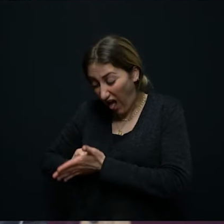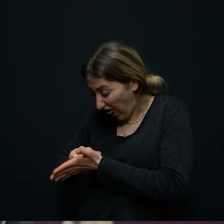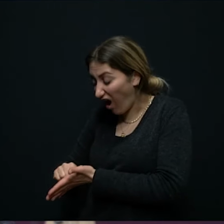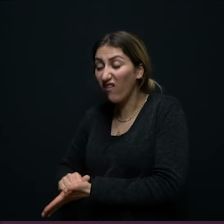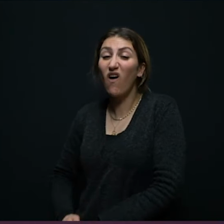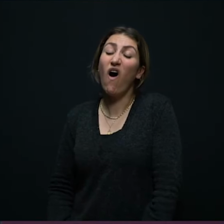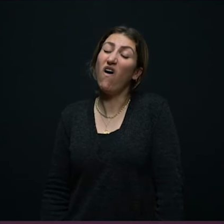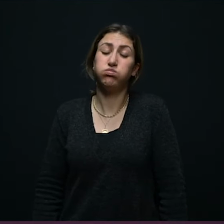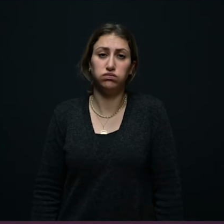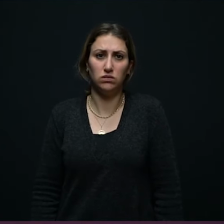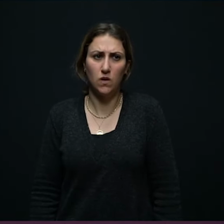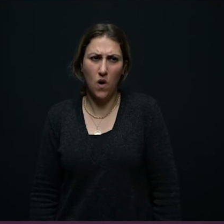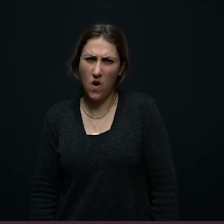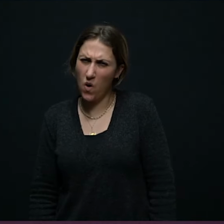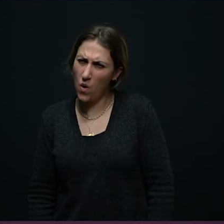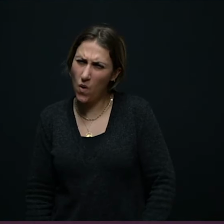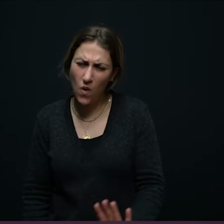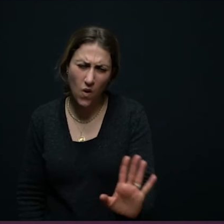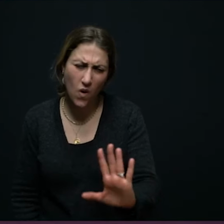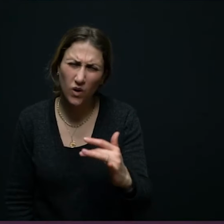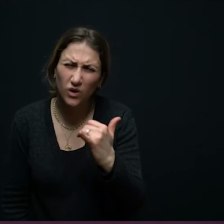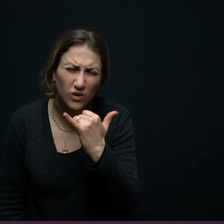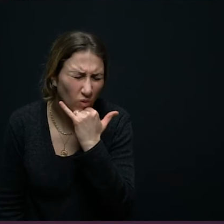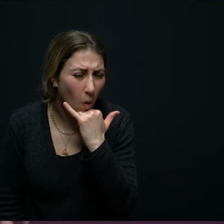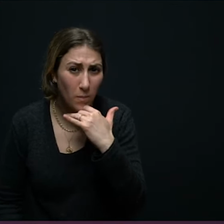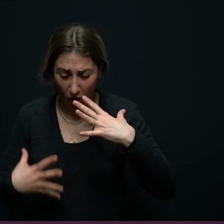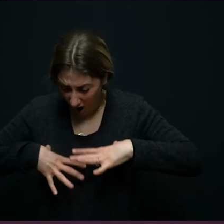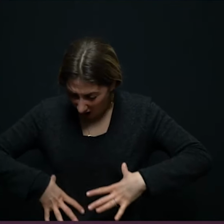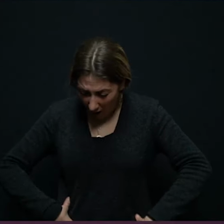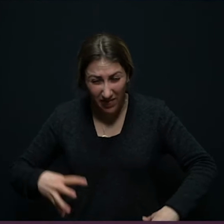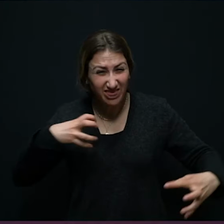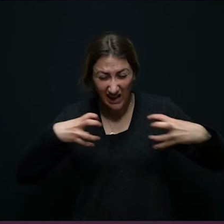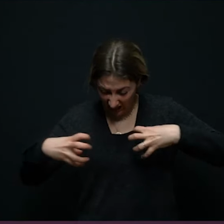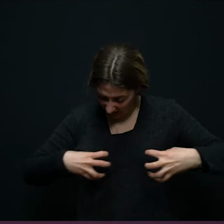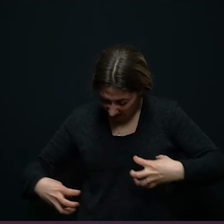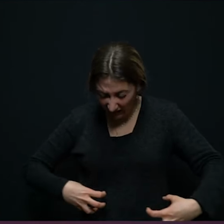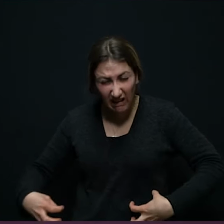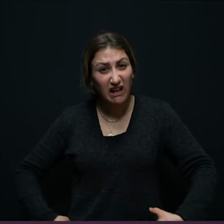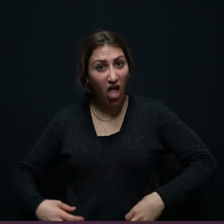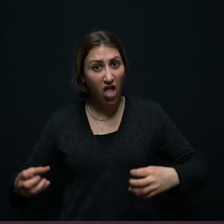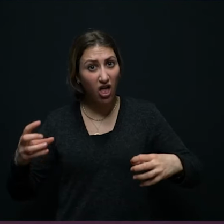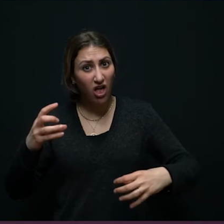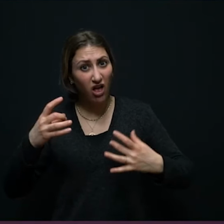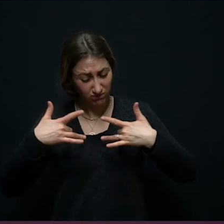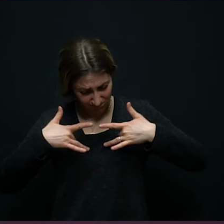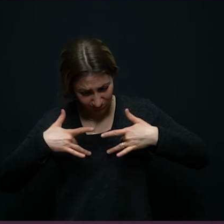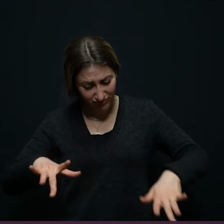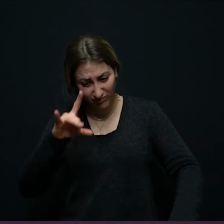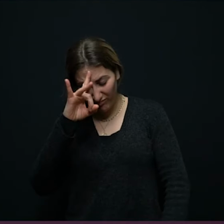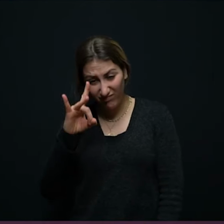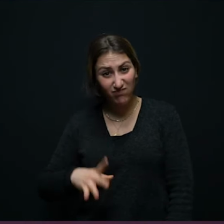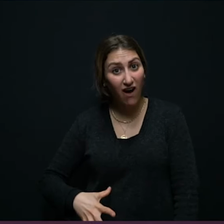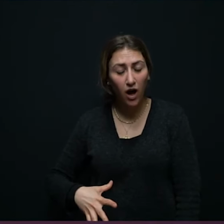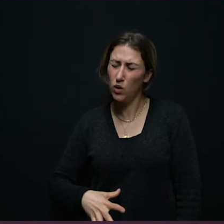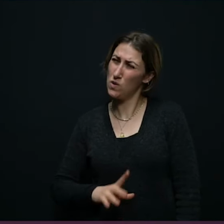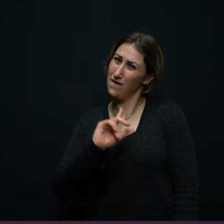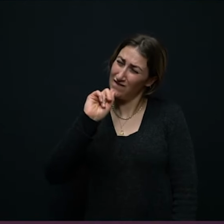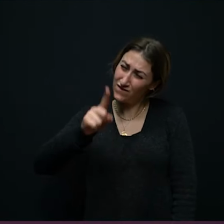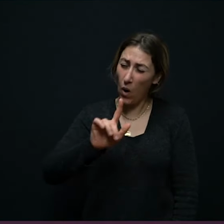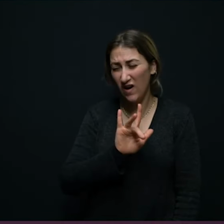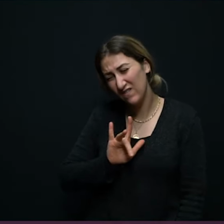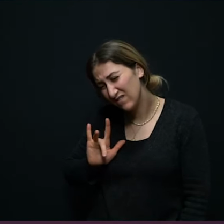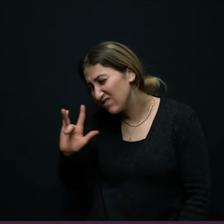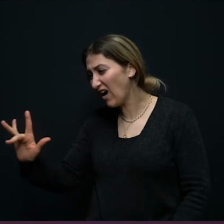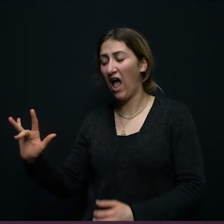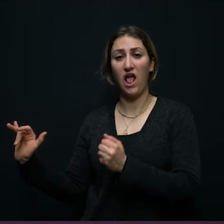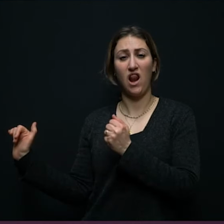aucune raison elle peut tacher de haut en bas tu peux aller al hawa ce raid du sang de jésus-christ tu peux te repentir